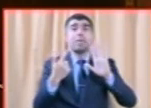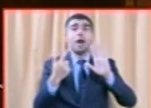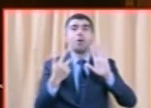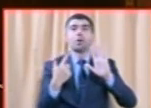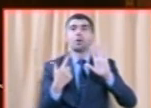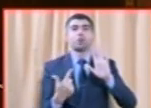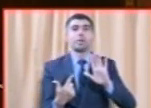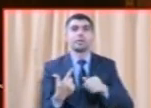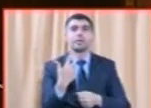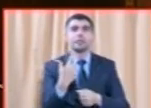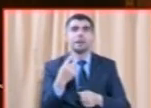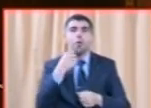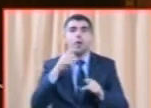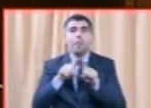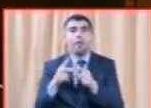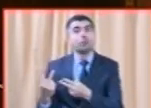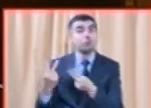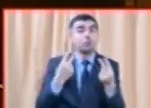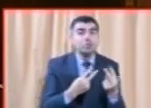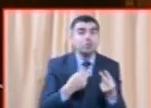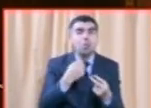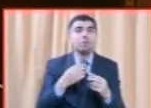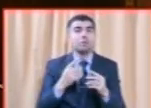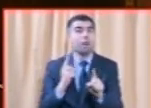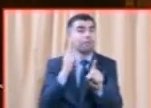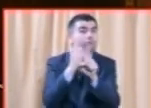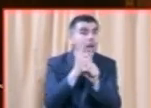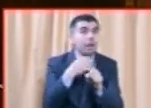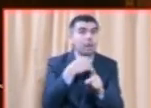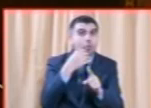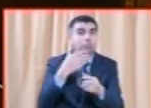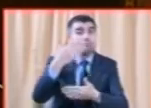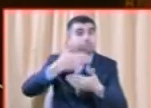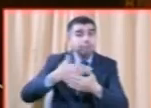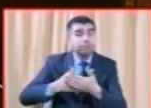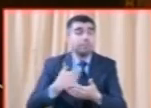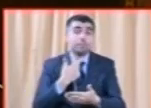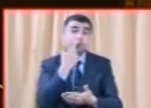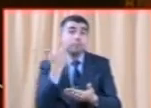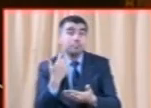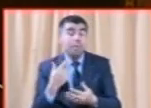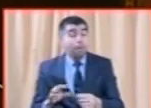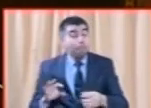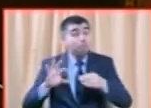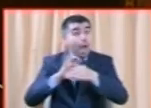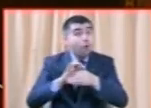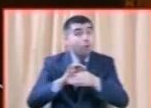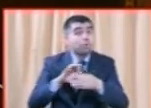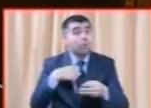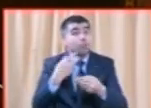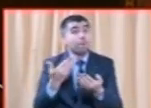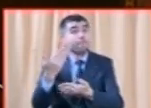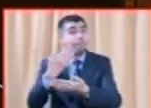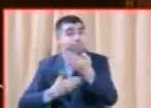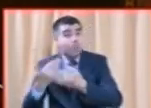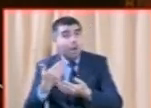كيخبروا بالمطالب ديالهم، والمطالب ديالهم أنا خبرتكم بعضها. إذا هذه الأسباب اللي هي كتبوها هي اللي بغيت نحتكم لها.